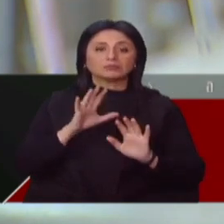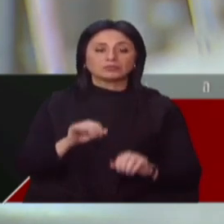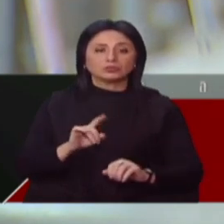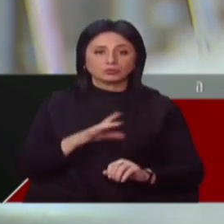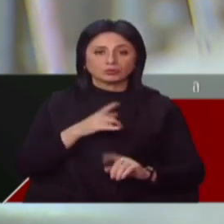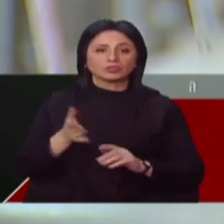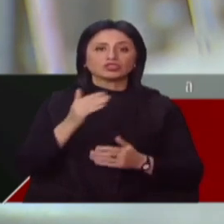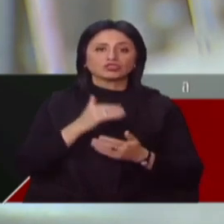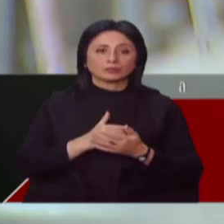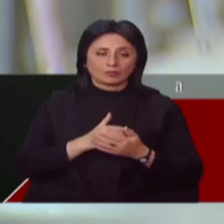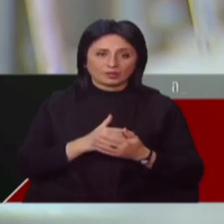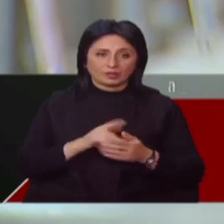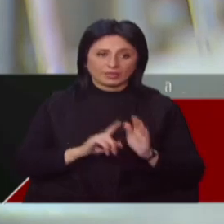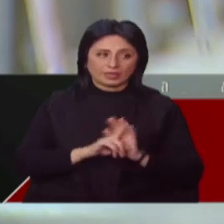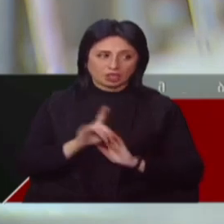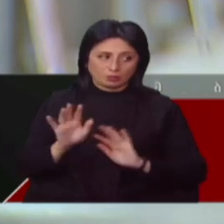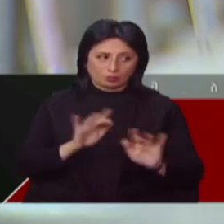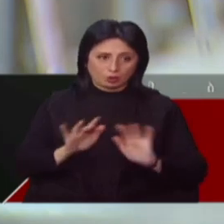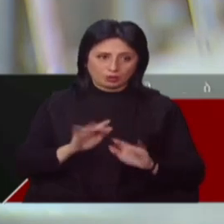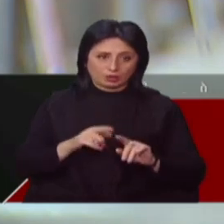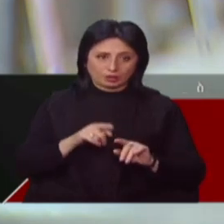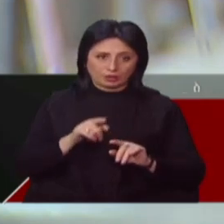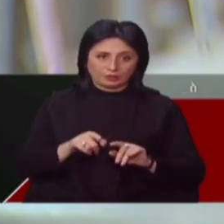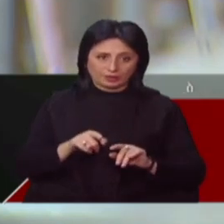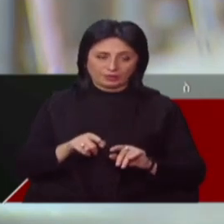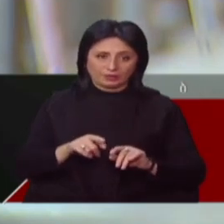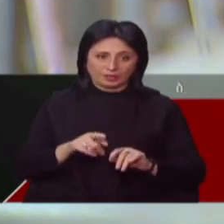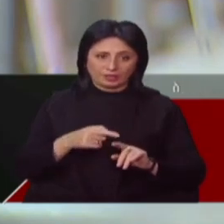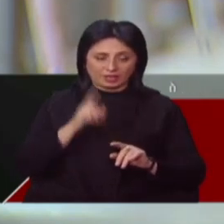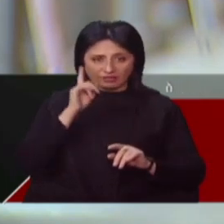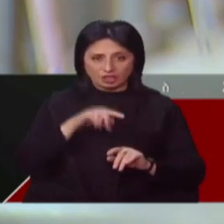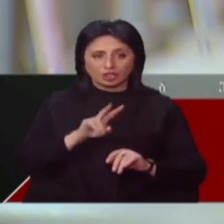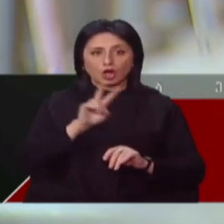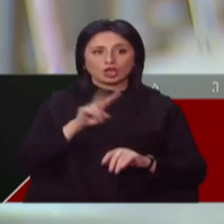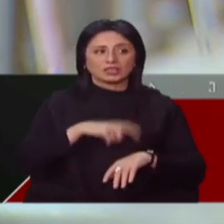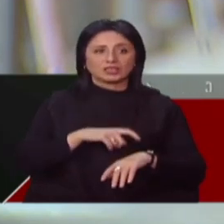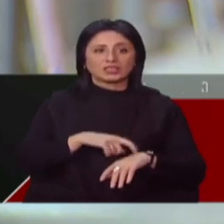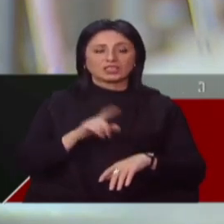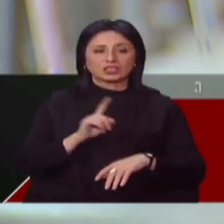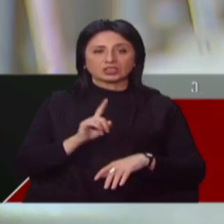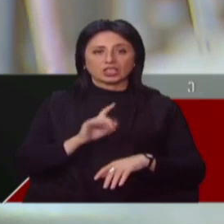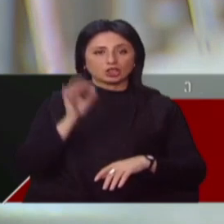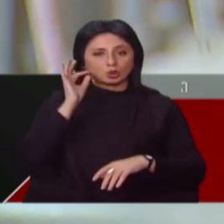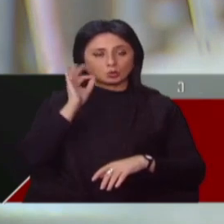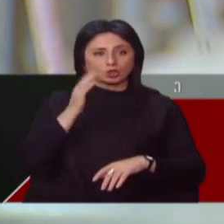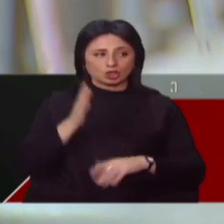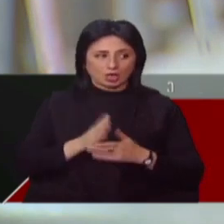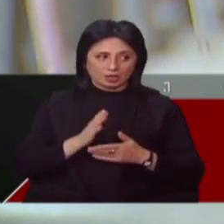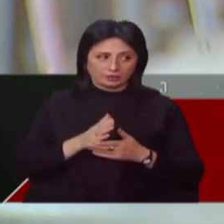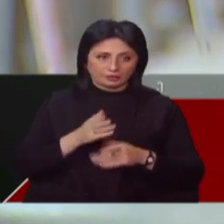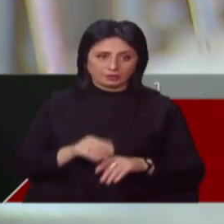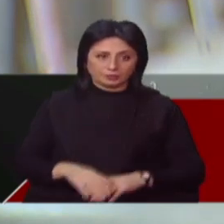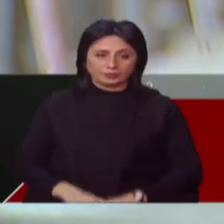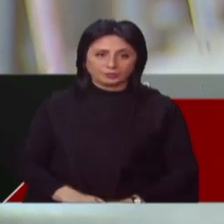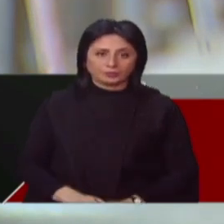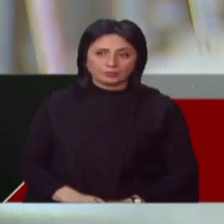ამის შემდეგ უკვე დაიწყო პროცედურები და დაახლოებით ალბათ 2 საათში გვეცოდინება ის შედეგები, რომელიც ზუგდიდში დადგა. იქამდე კი, ვიდრე